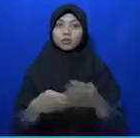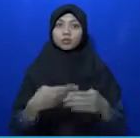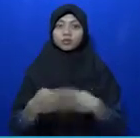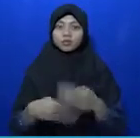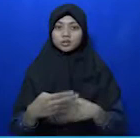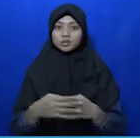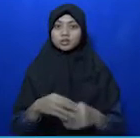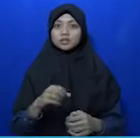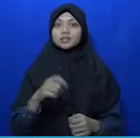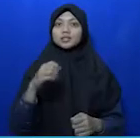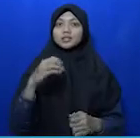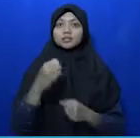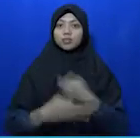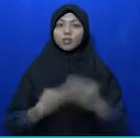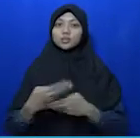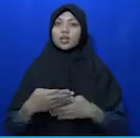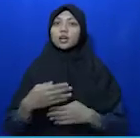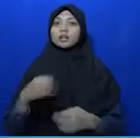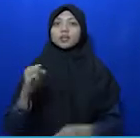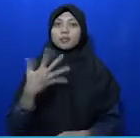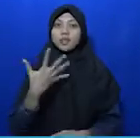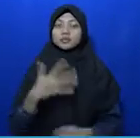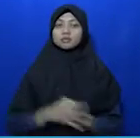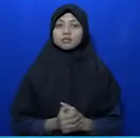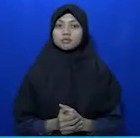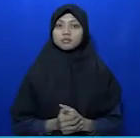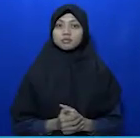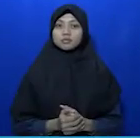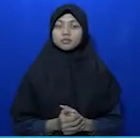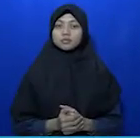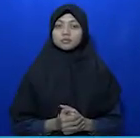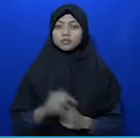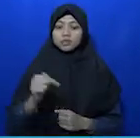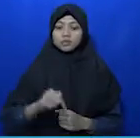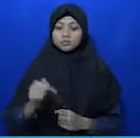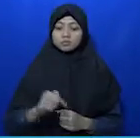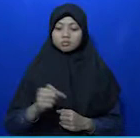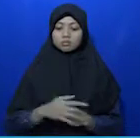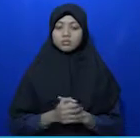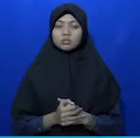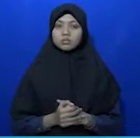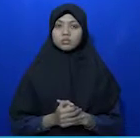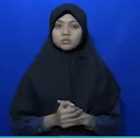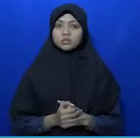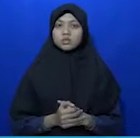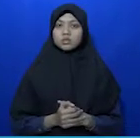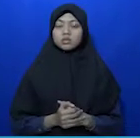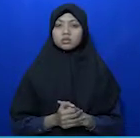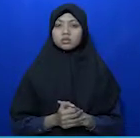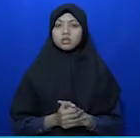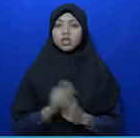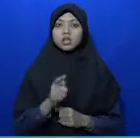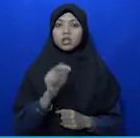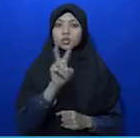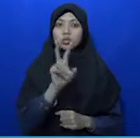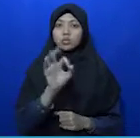Bagaimana kemampuan finansial Inalo? Oh, kita sangat mampu. Ini audited 2017.